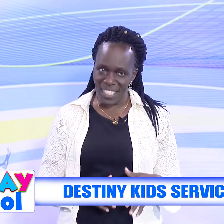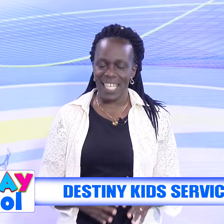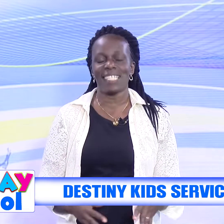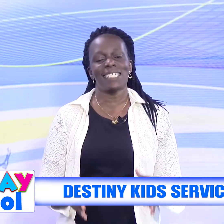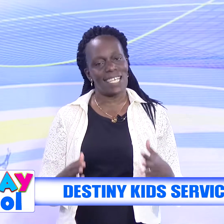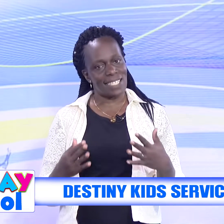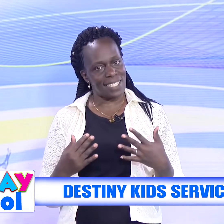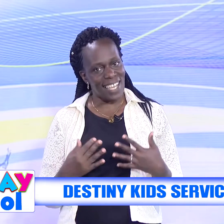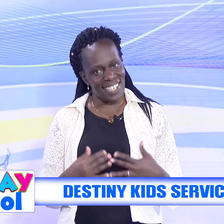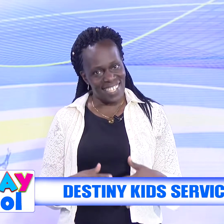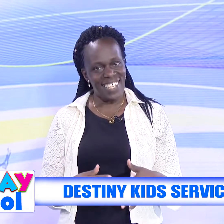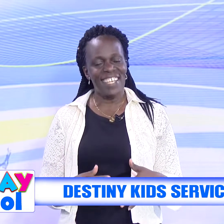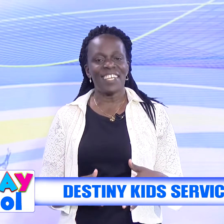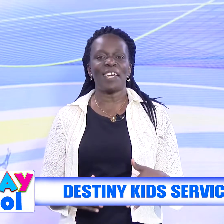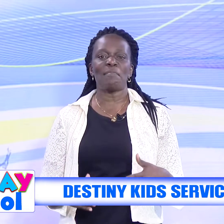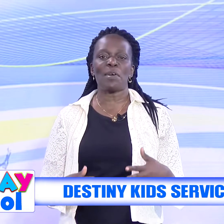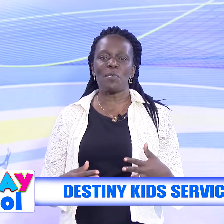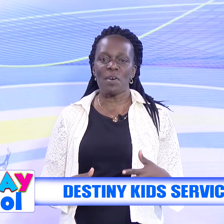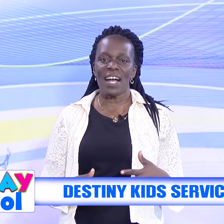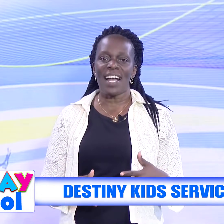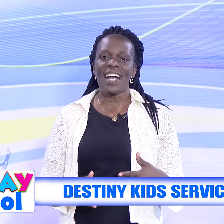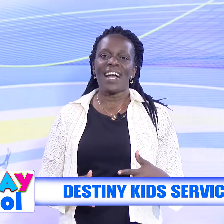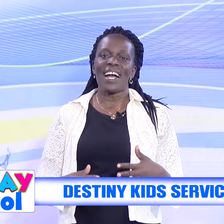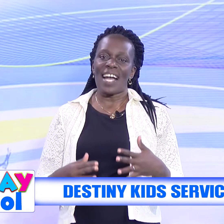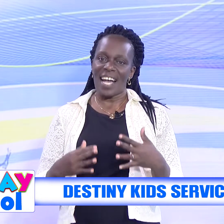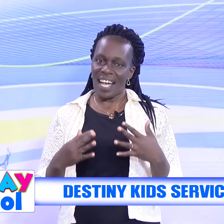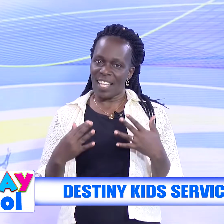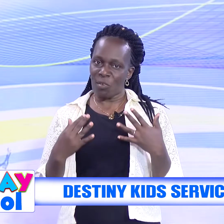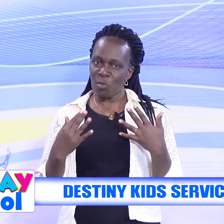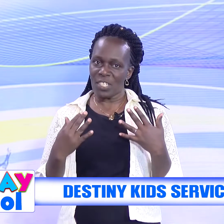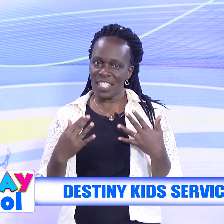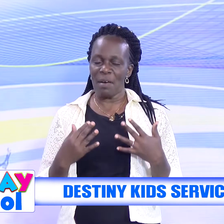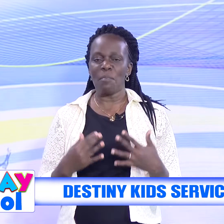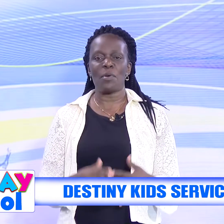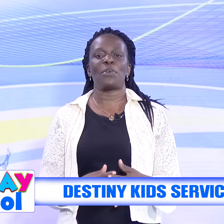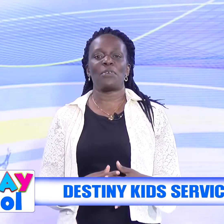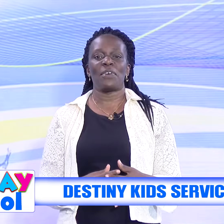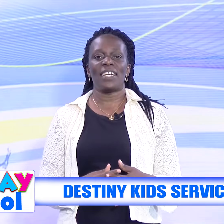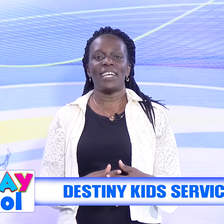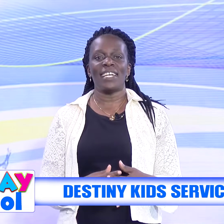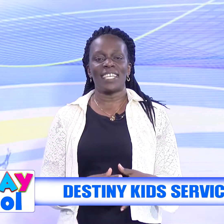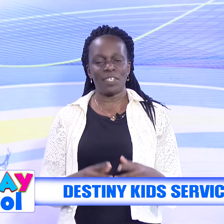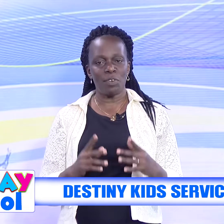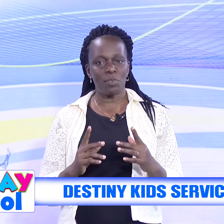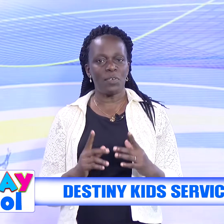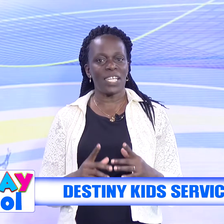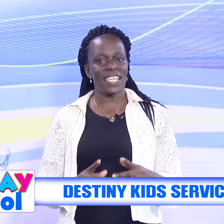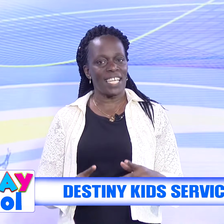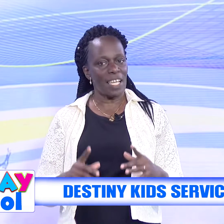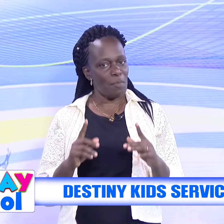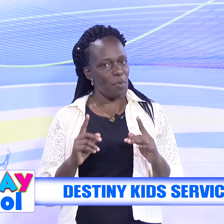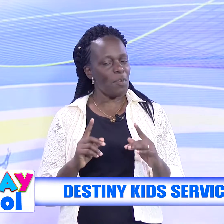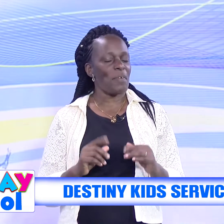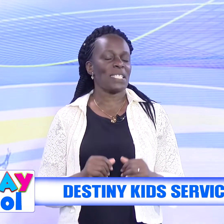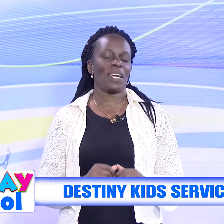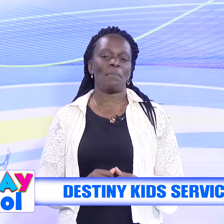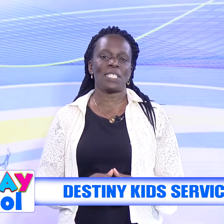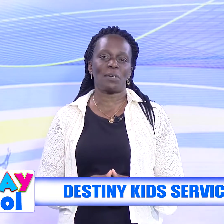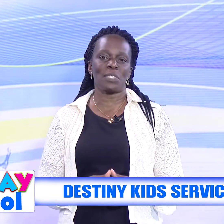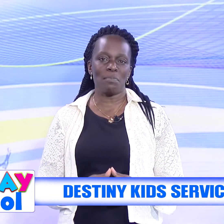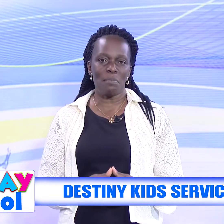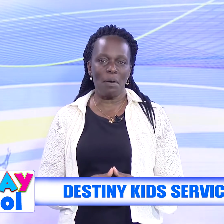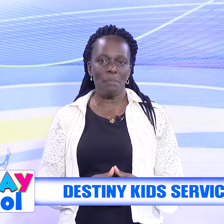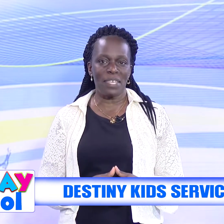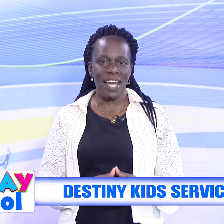Mungu zaidi na zaidi, na imekuwa ya kukutia moyo. Na najua kuna wengine Mungu